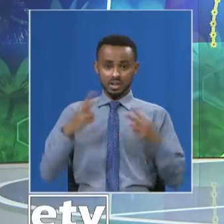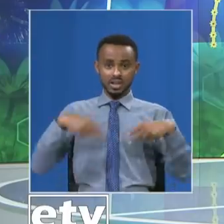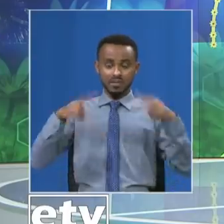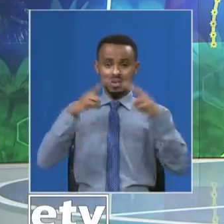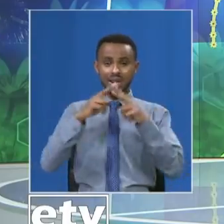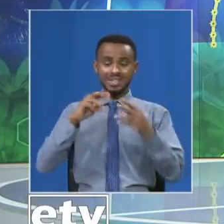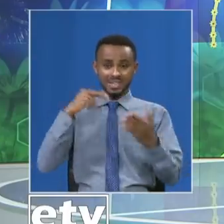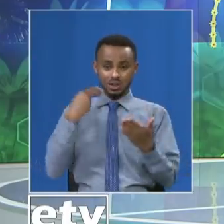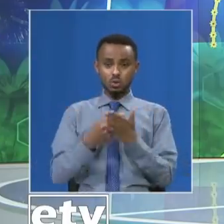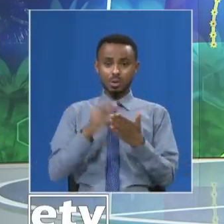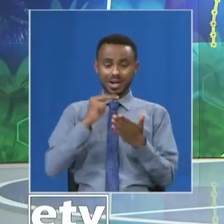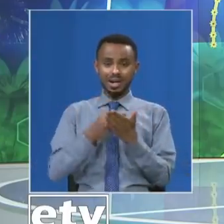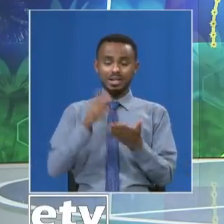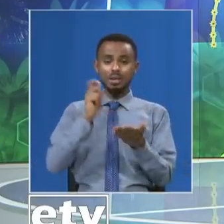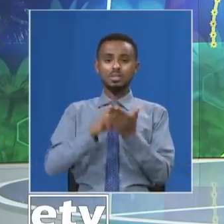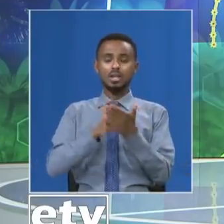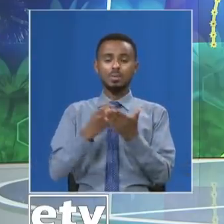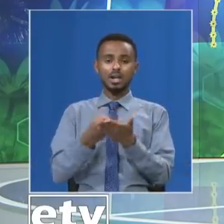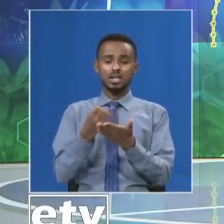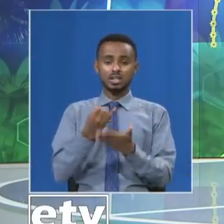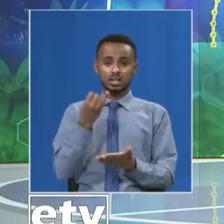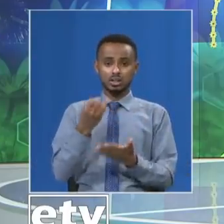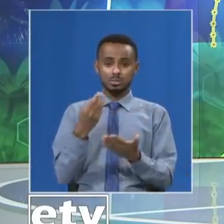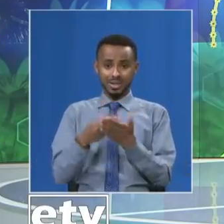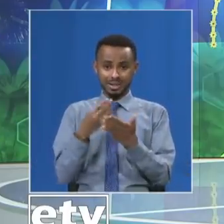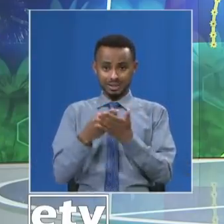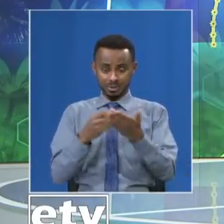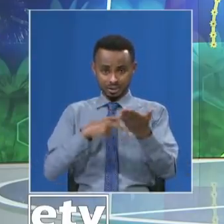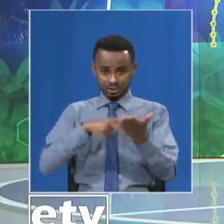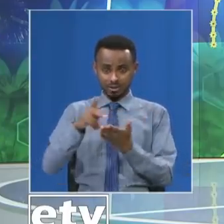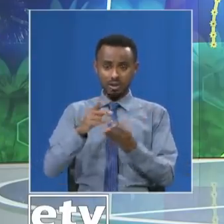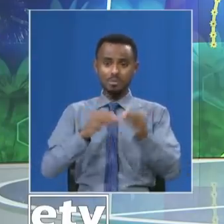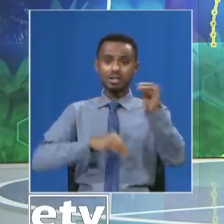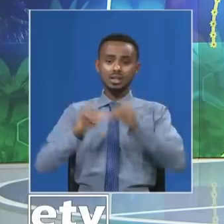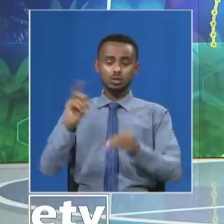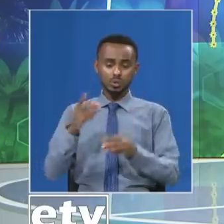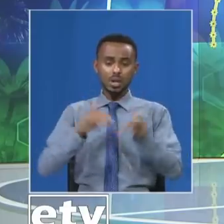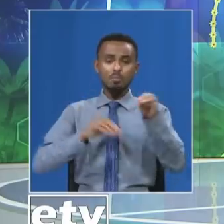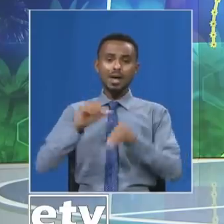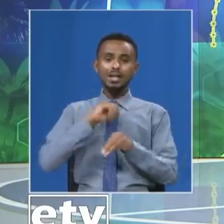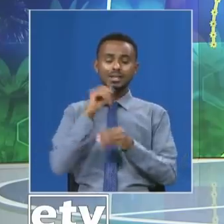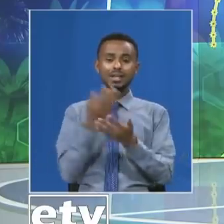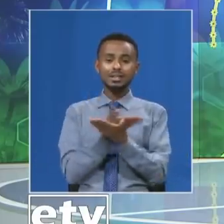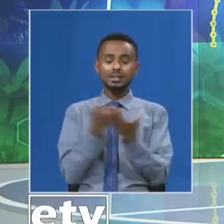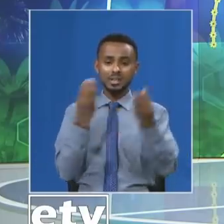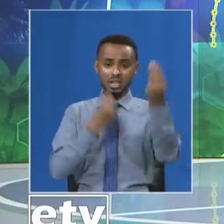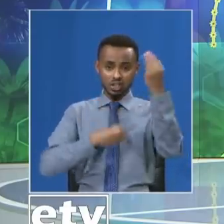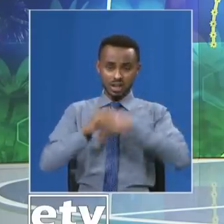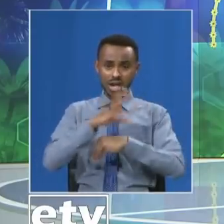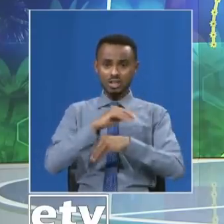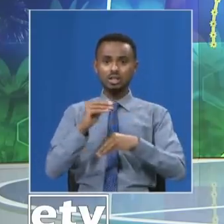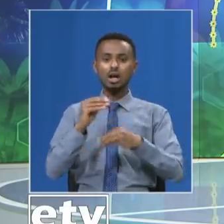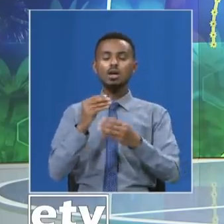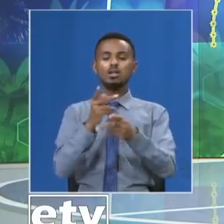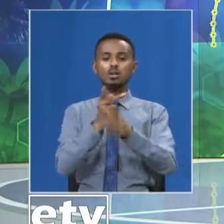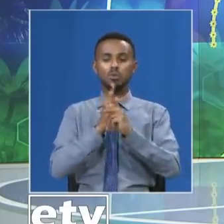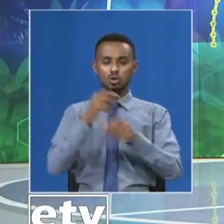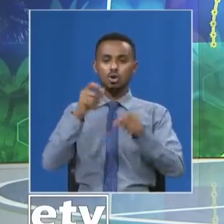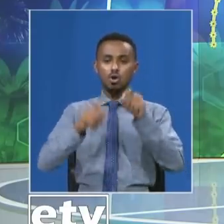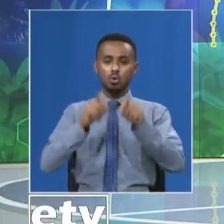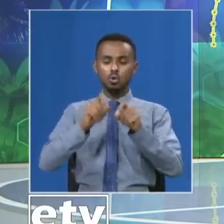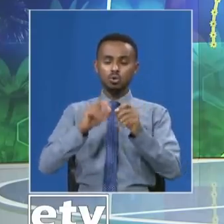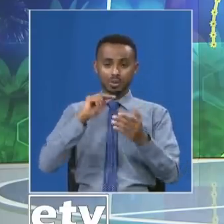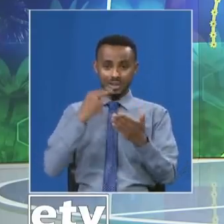የፌደራል ሰነዶች ማረጋገጫና መዝገባ ኤጀንሲ በጥሬ ገንዘብ ለተካሄደ የሚንቀሳቀስም ሆነ የማይንቀሳቀስ ንብረት የሽያጭና የብድር ውሎችን